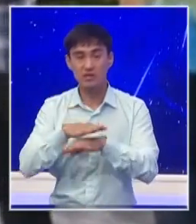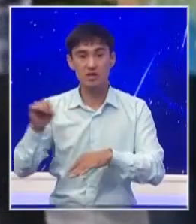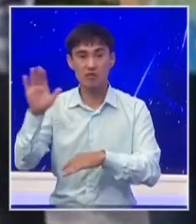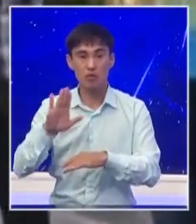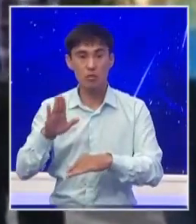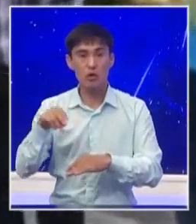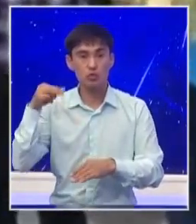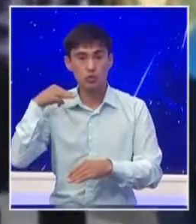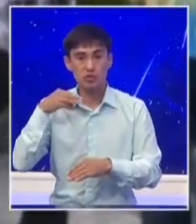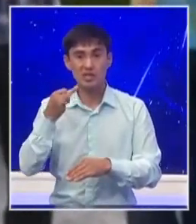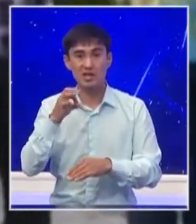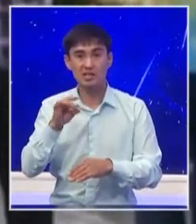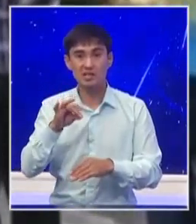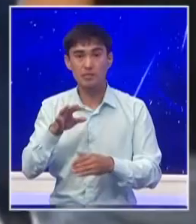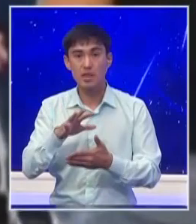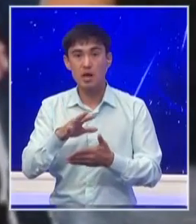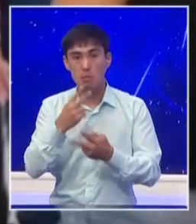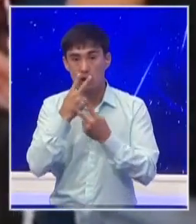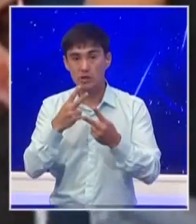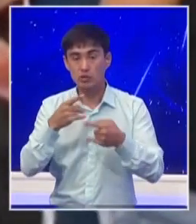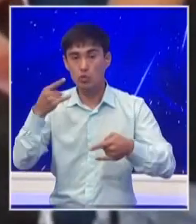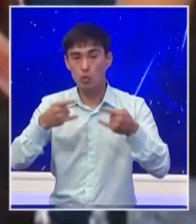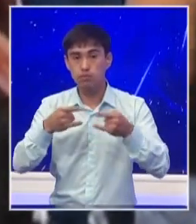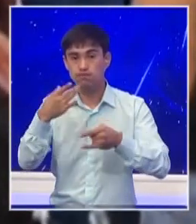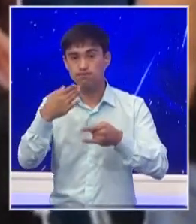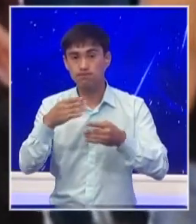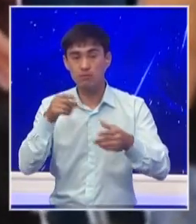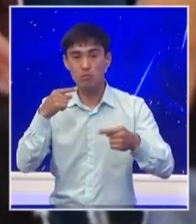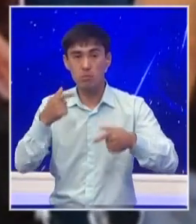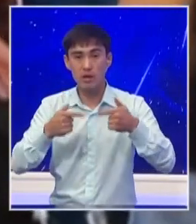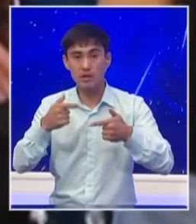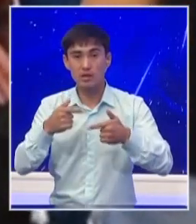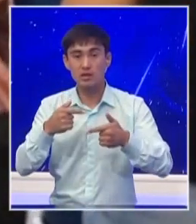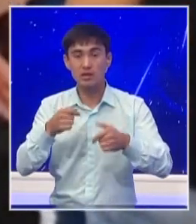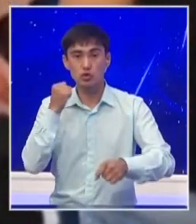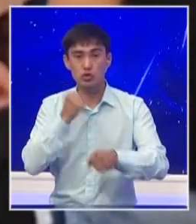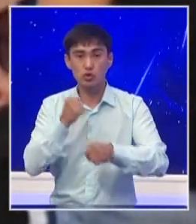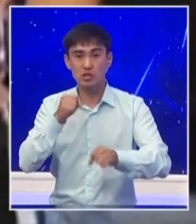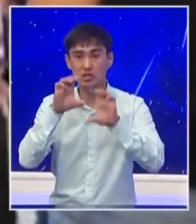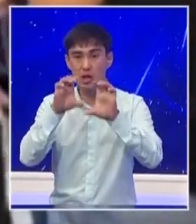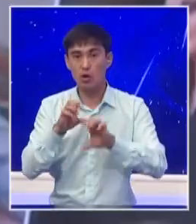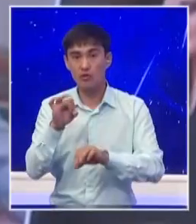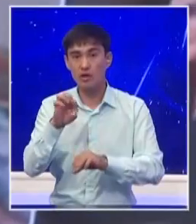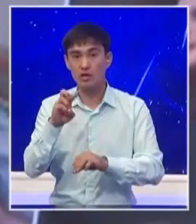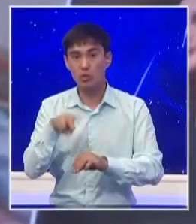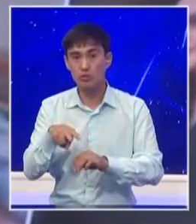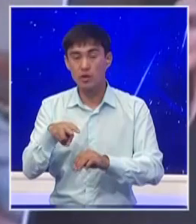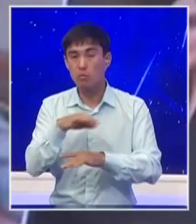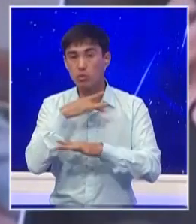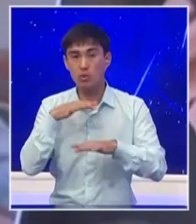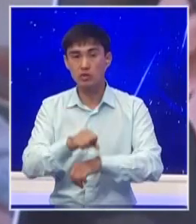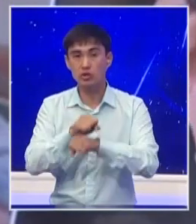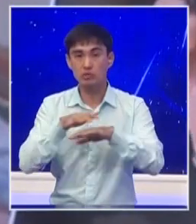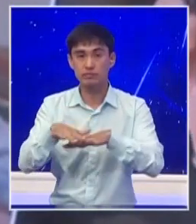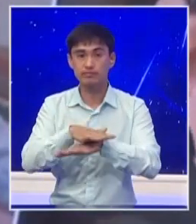В Турции иранцы скандируют лозунги, выражая свой протест против жестких законов режима аятолла. Сотни демонстрантов